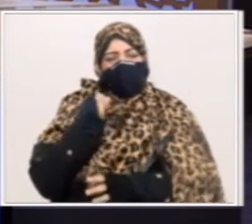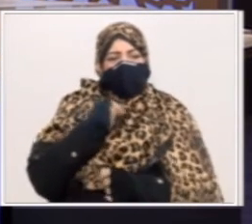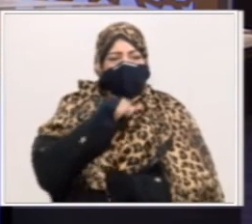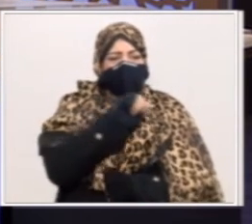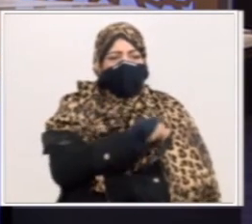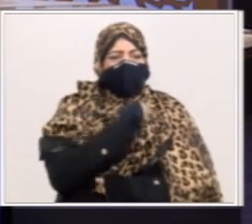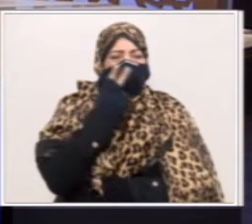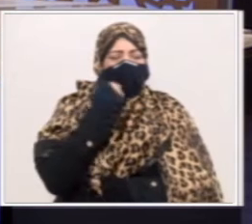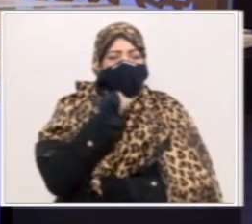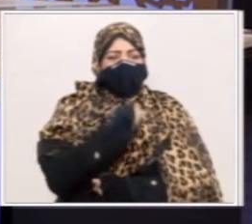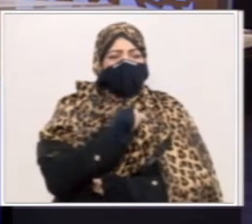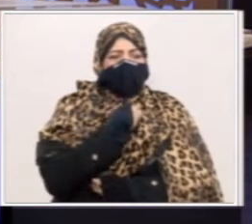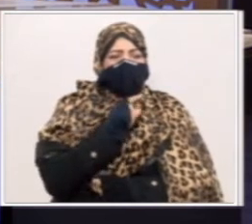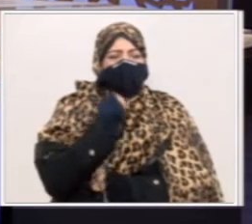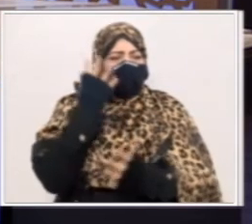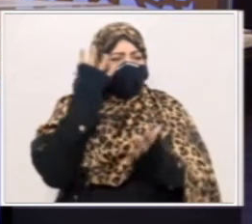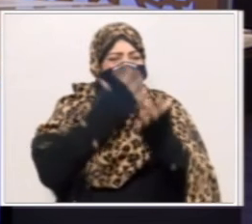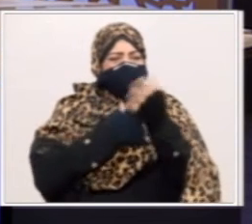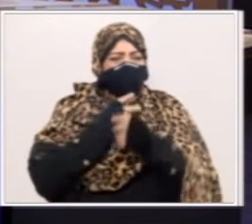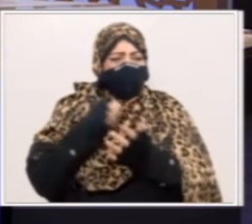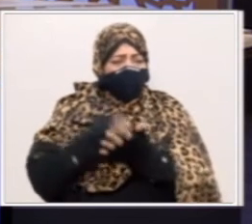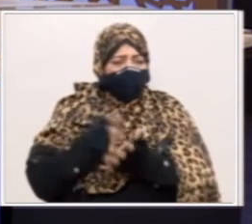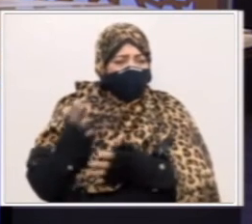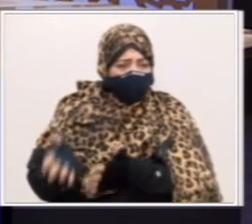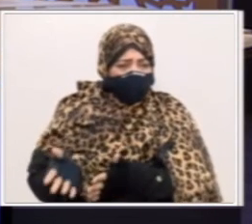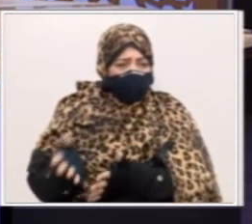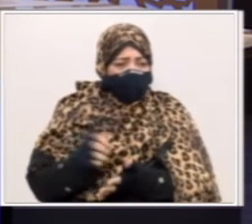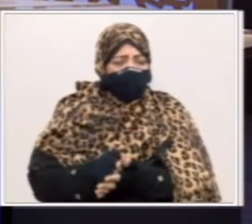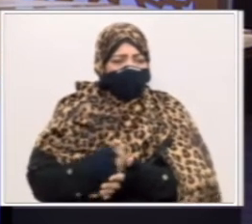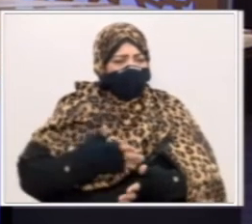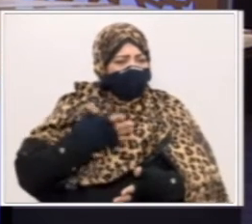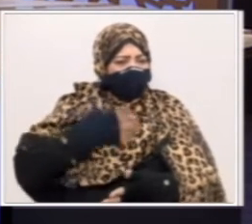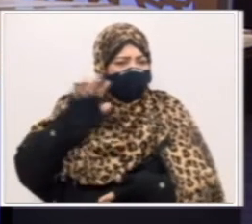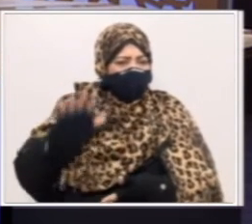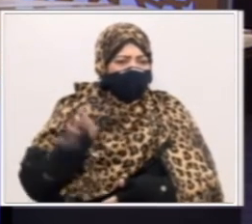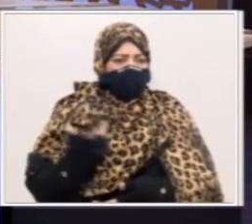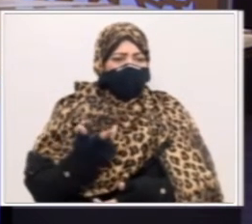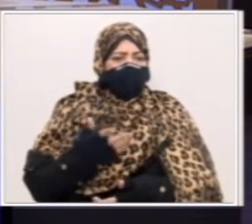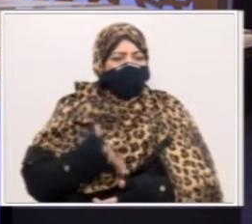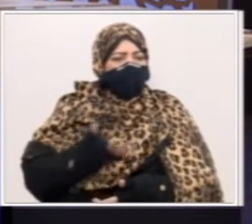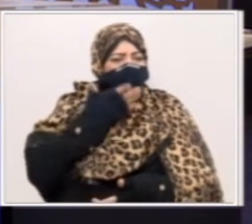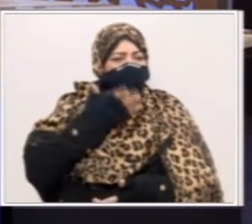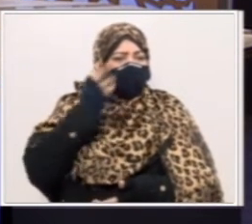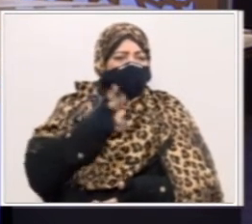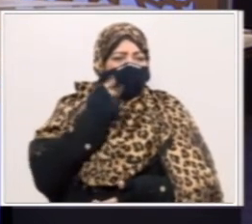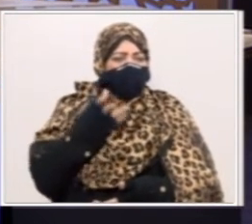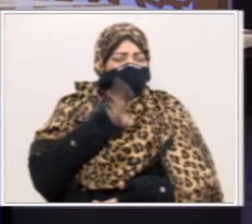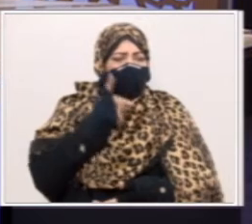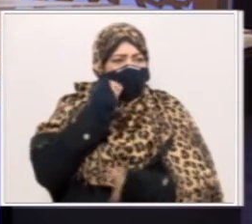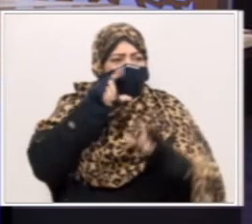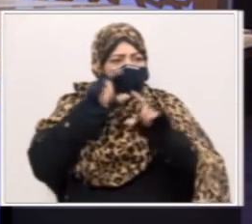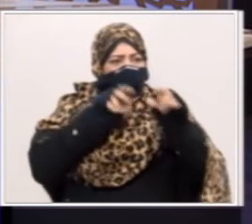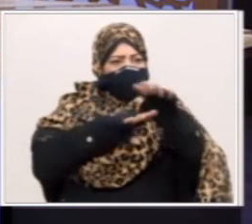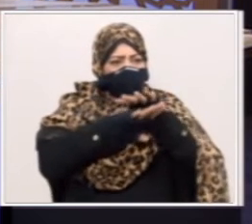صغيرا ويتيما وعنده اموال في المصرف وعنده ممتلكات وعقارات؟ لا حاله لا ميسور يعني.